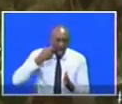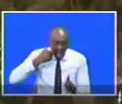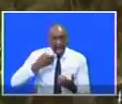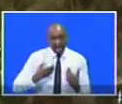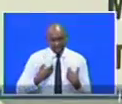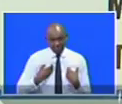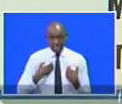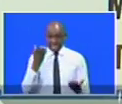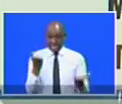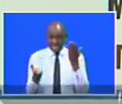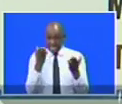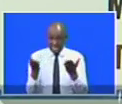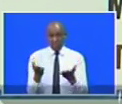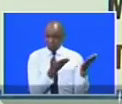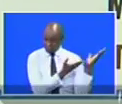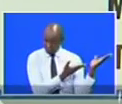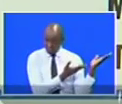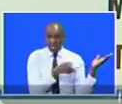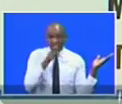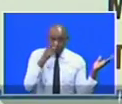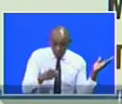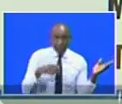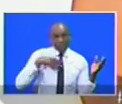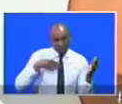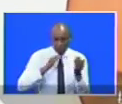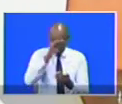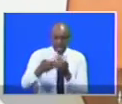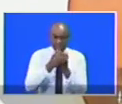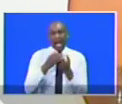Kliniki ya Mathari Methadone ina kutoa matumaini kwa waraibu hao.